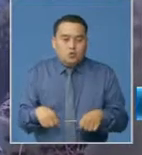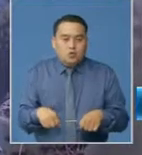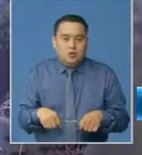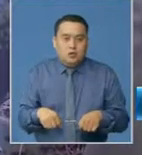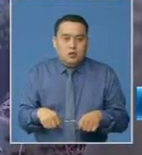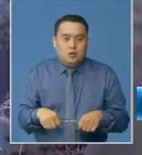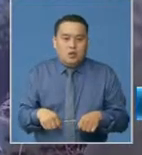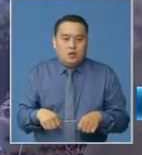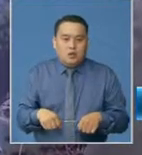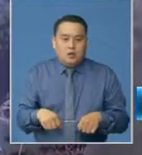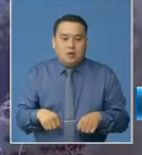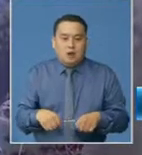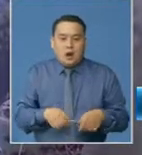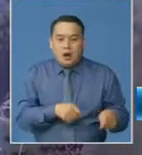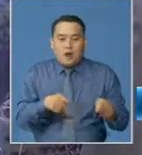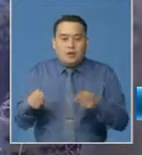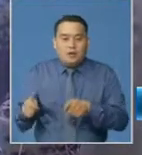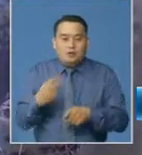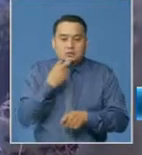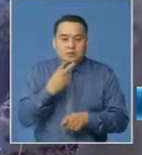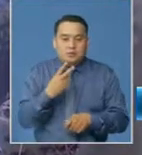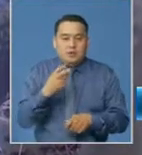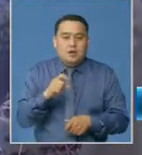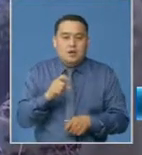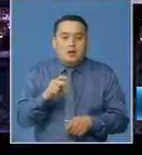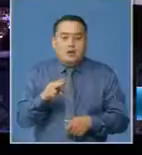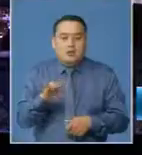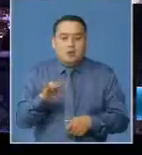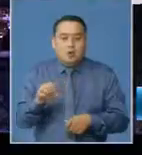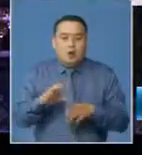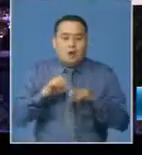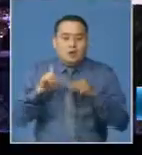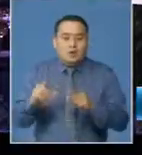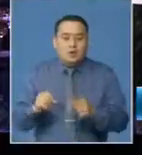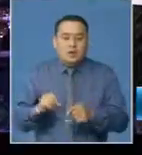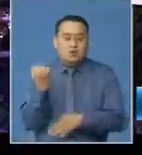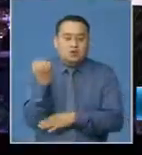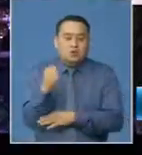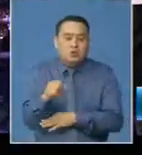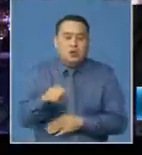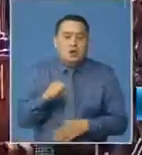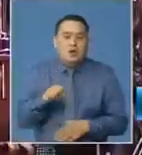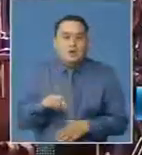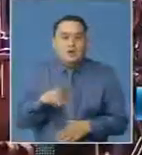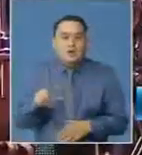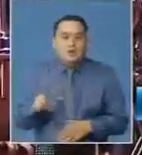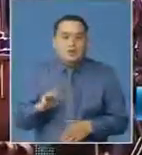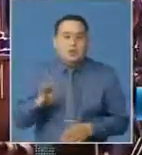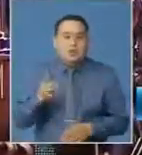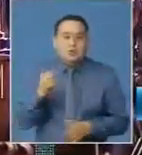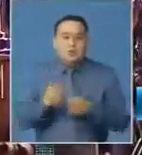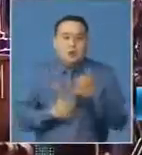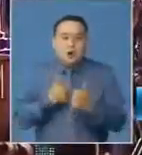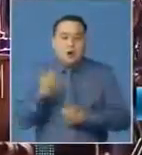барғанда сарқыт қолға апарсын деп экспоға шығардық. Байқау жеңімпаздары тамыз айында Астанада өтетін республикалық